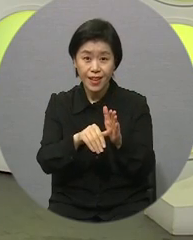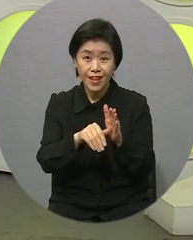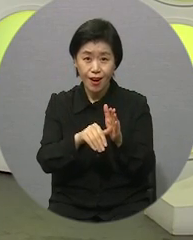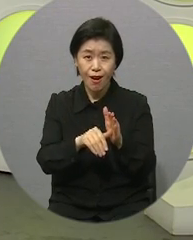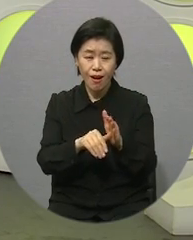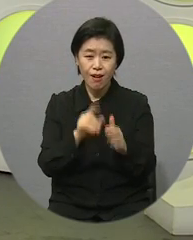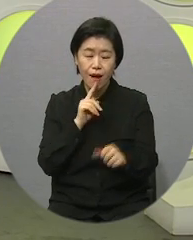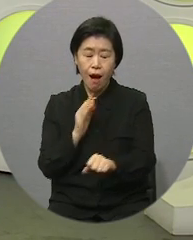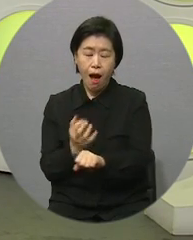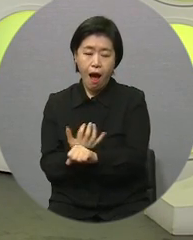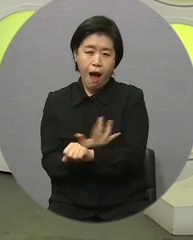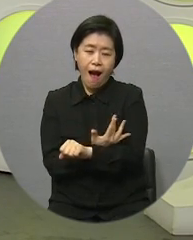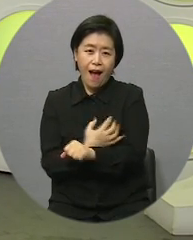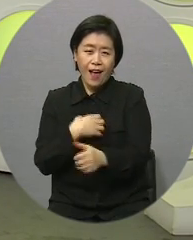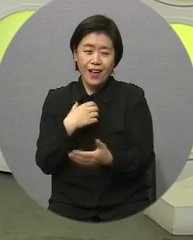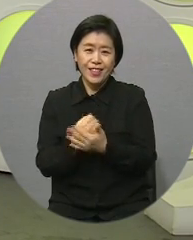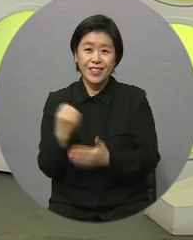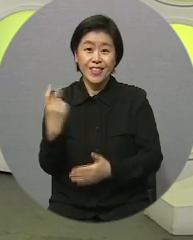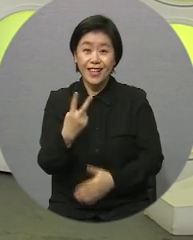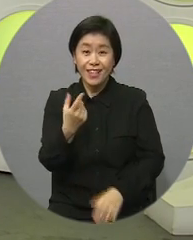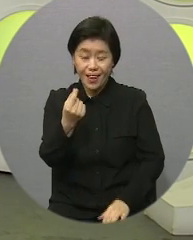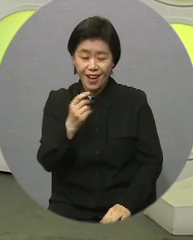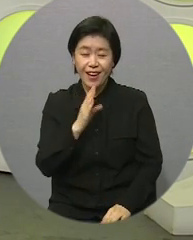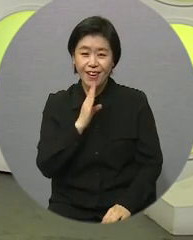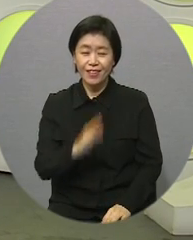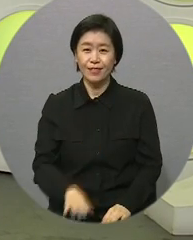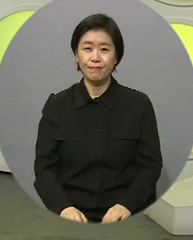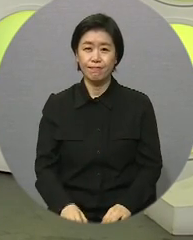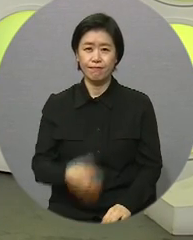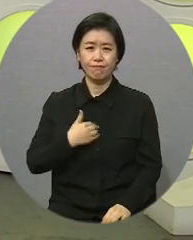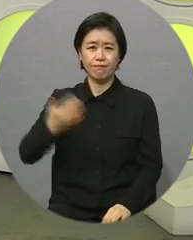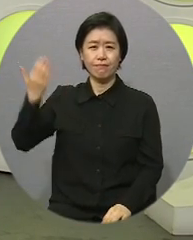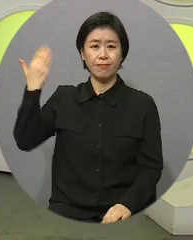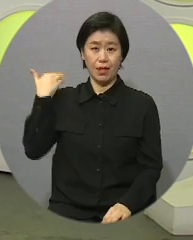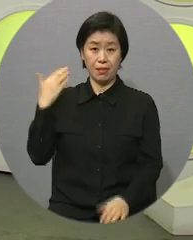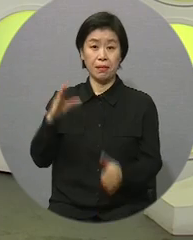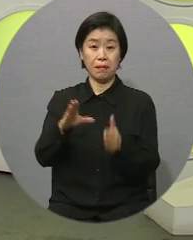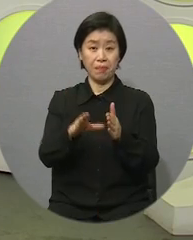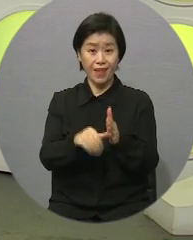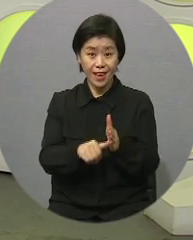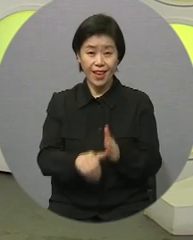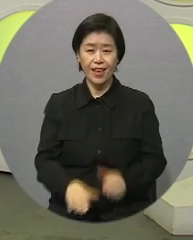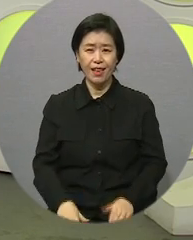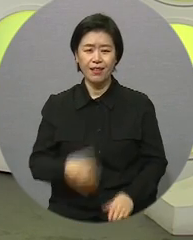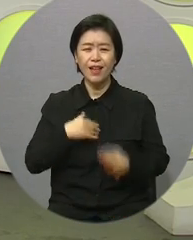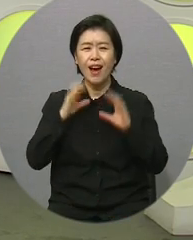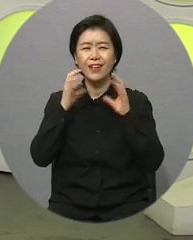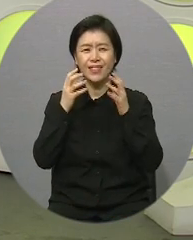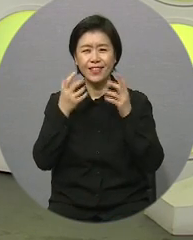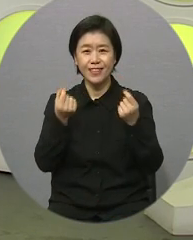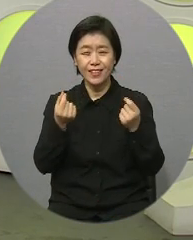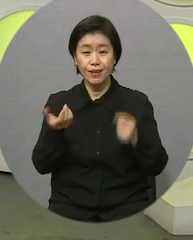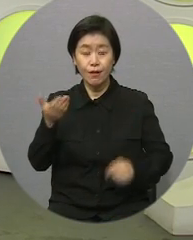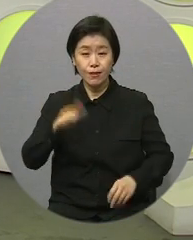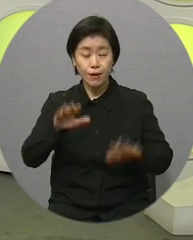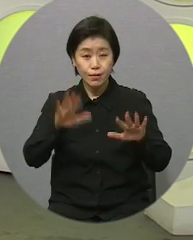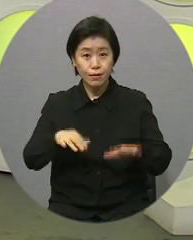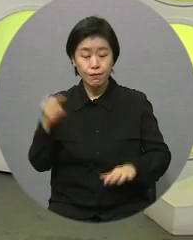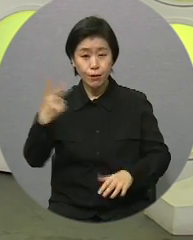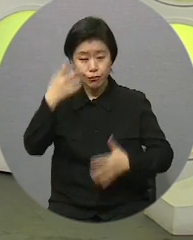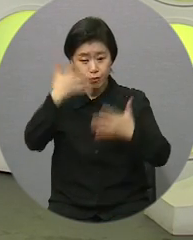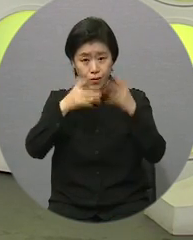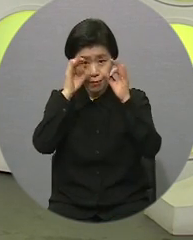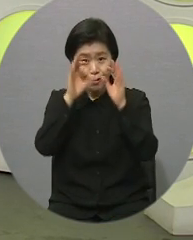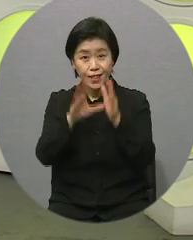그냥 약간 소름이 쫙 끼치면서 저는 사실 그 당시에는 어 어렸을 때지만 지금 잠깐 영상을